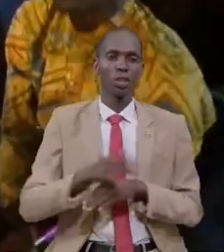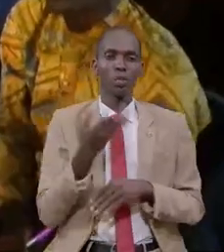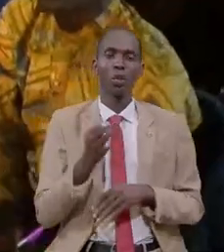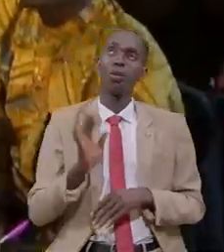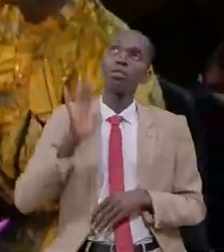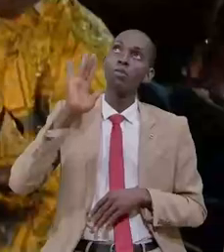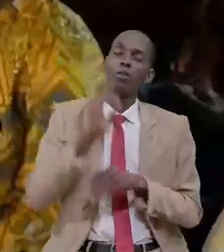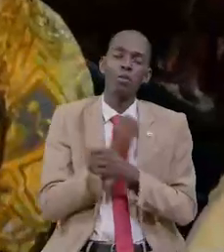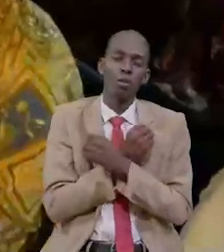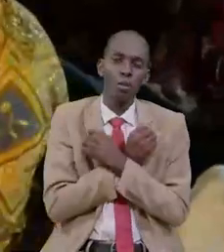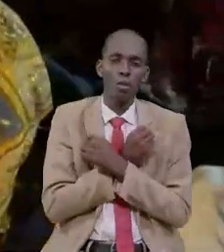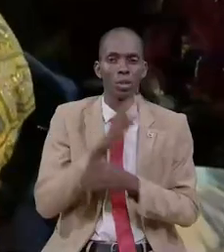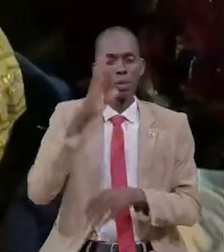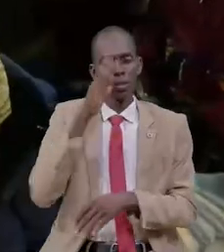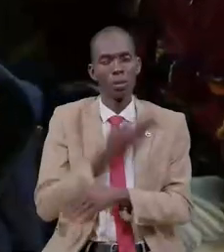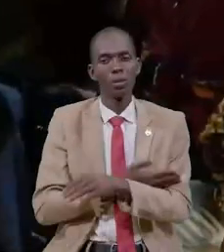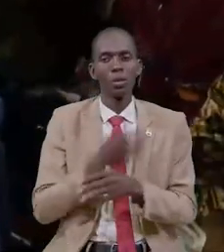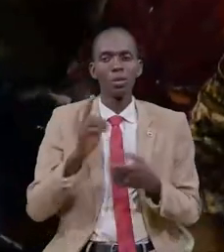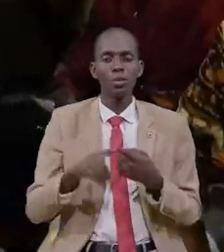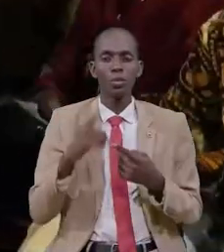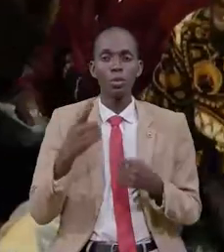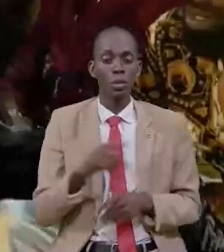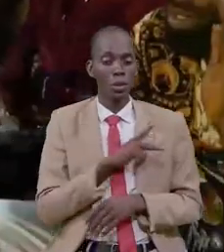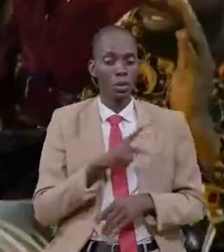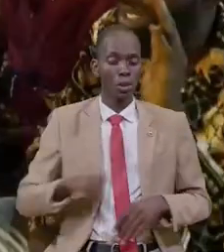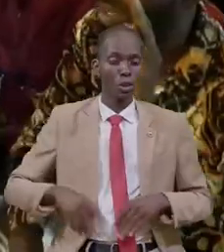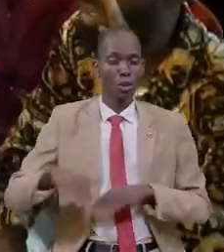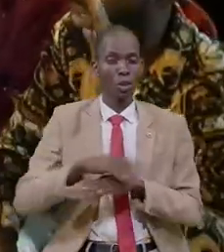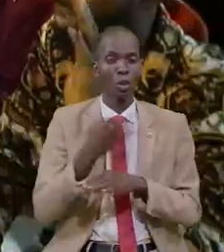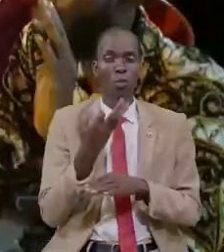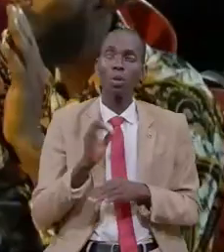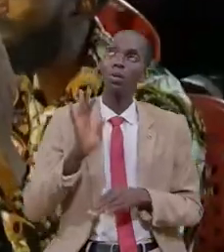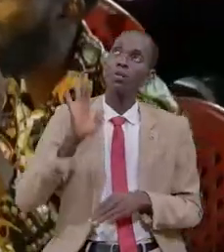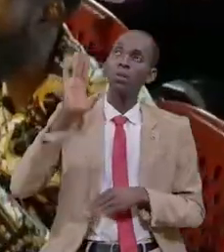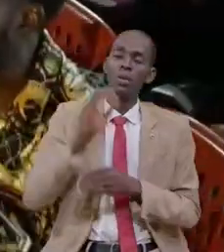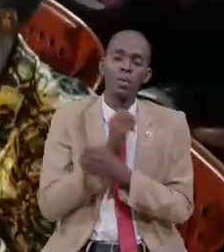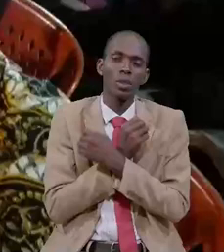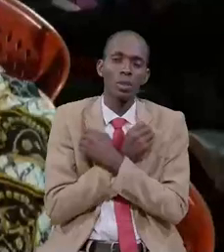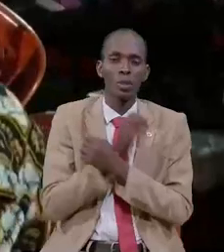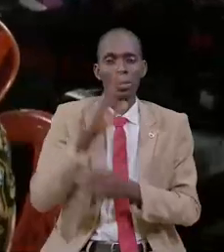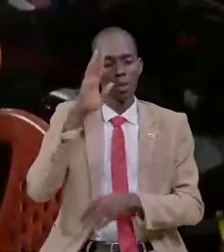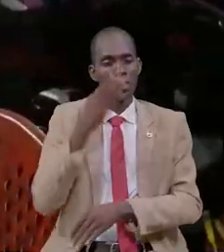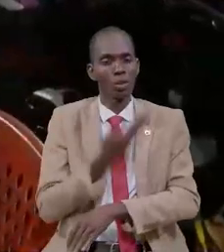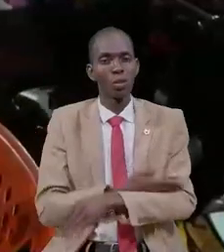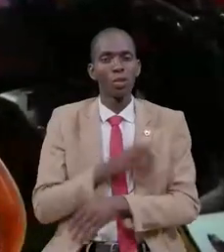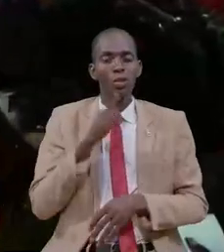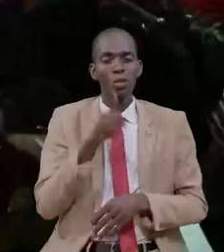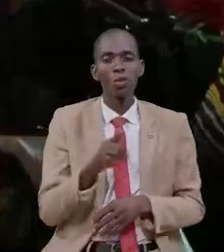amour. Dans le royaume du Fils de son amour. Tu